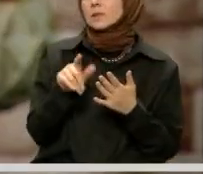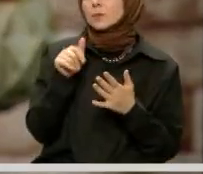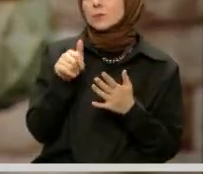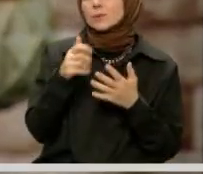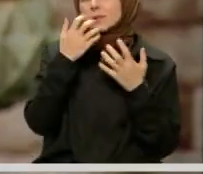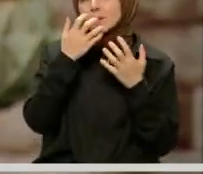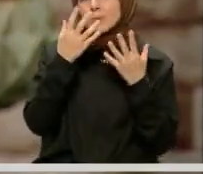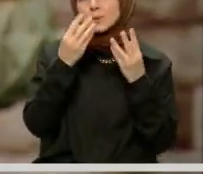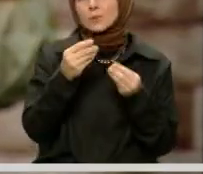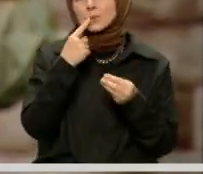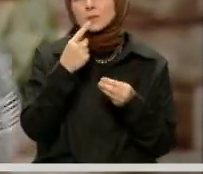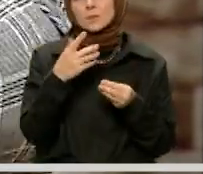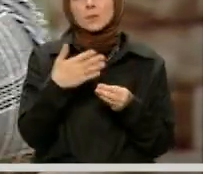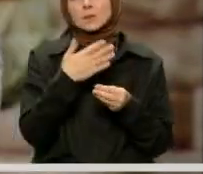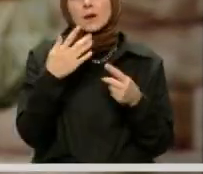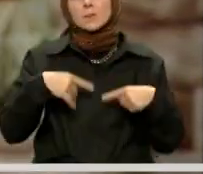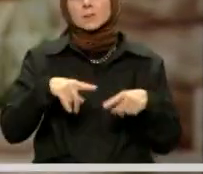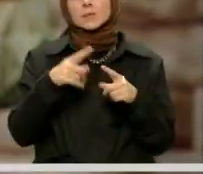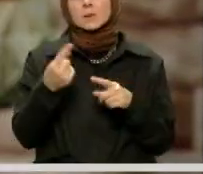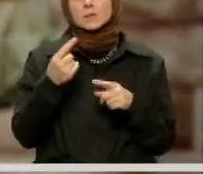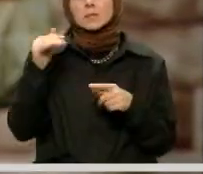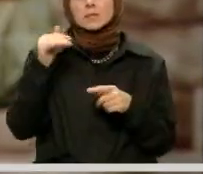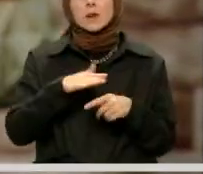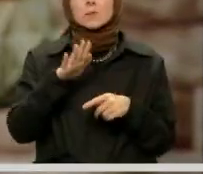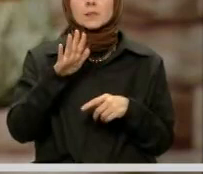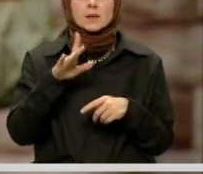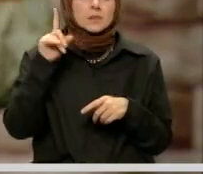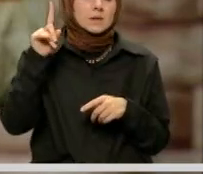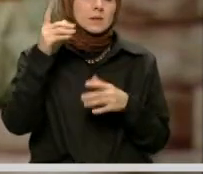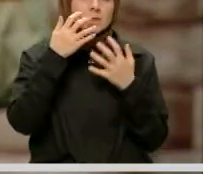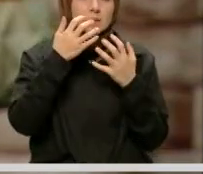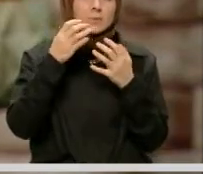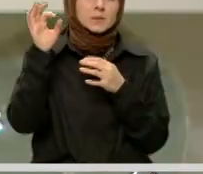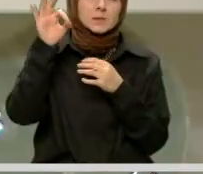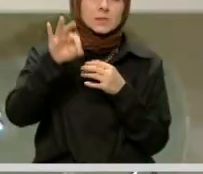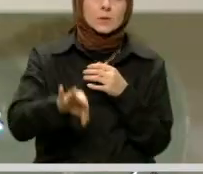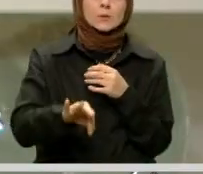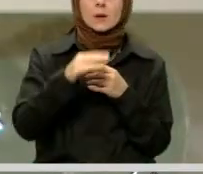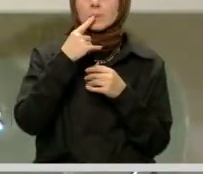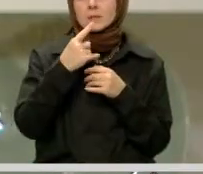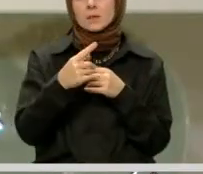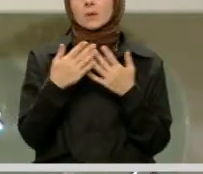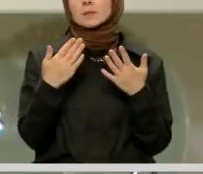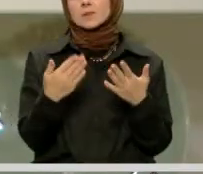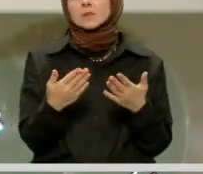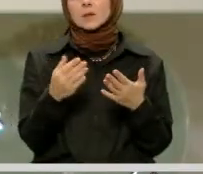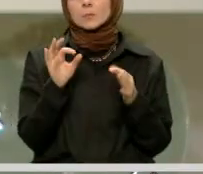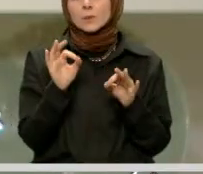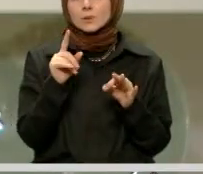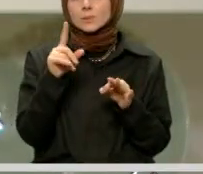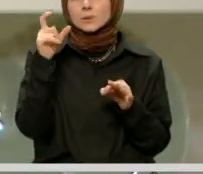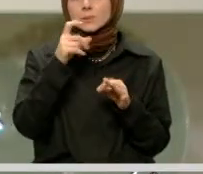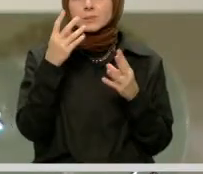demek daha bizden bir şey gelmeden şey Allah'ın rahmetini göndermesi demek. Hocam zaten böyle bir ayın bile olmuş olması, bize